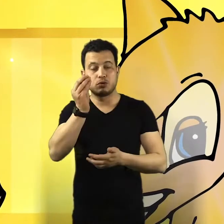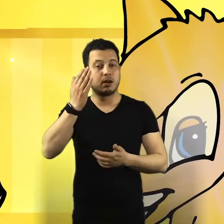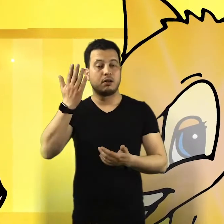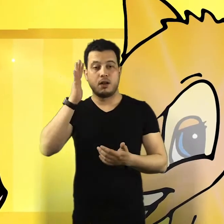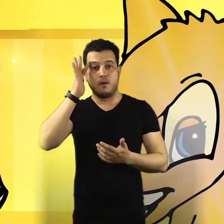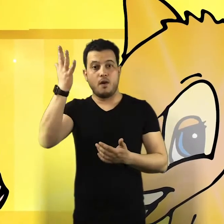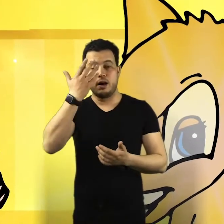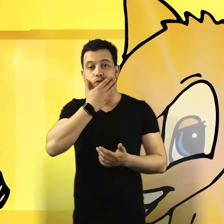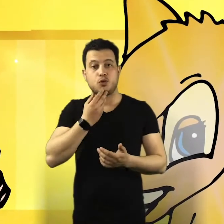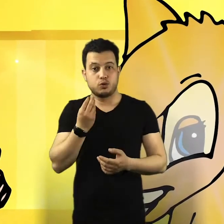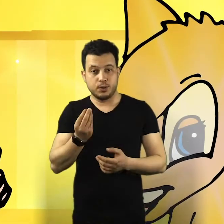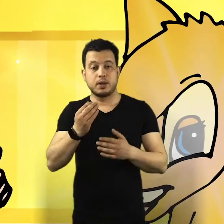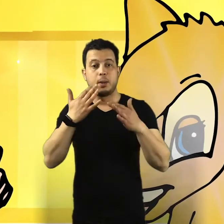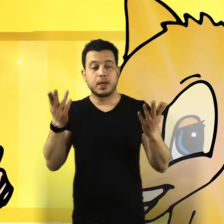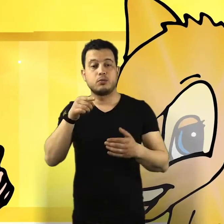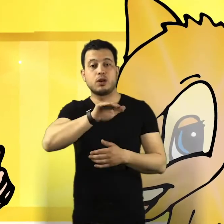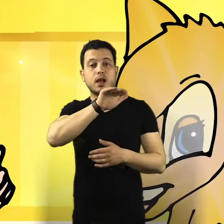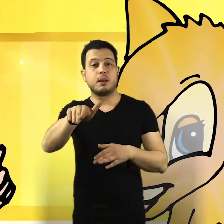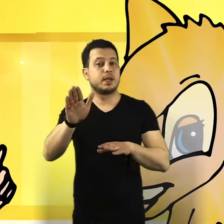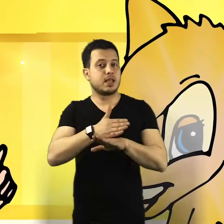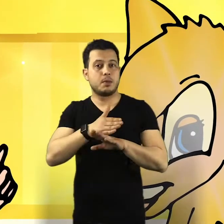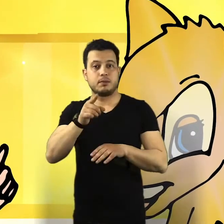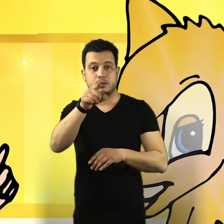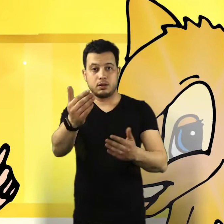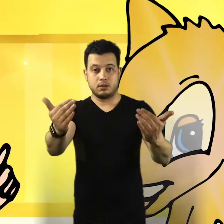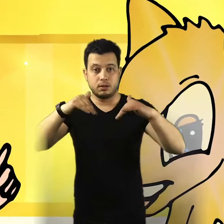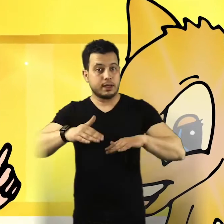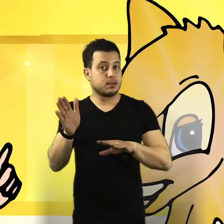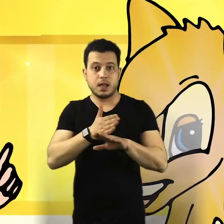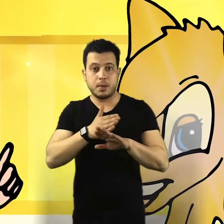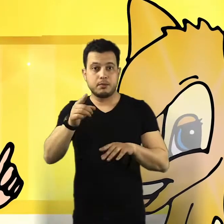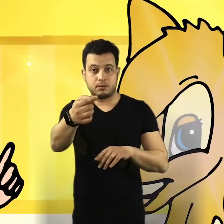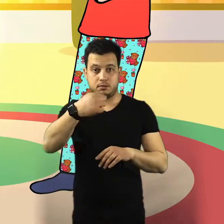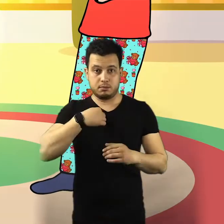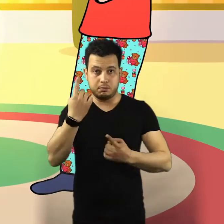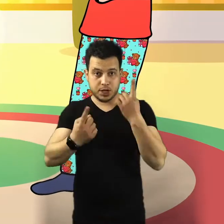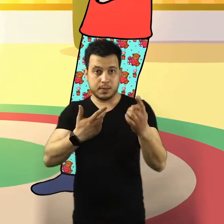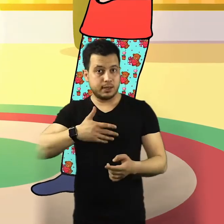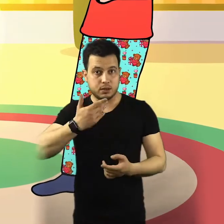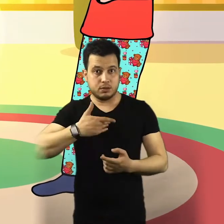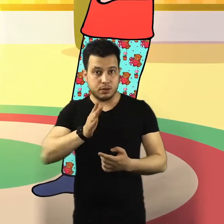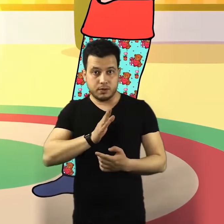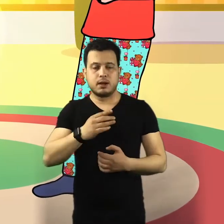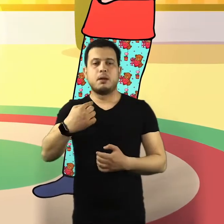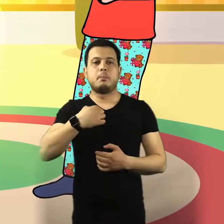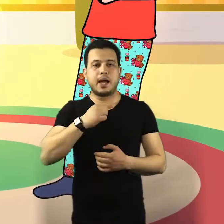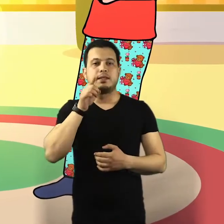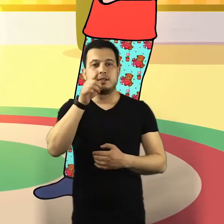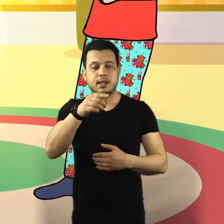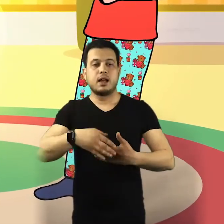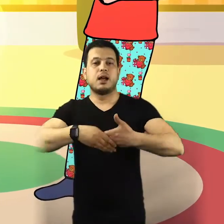Peki, peki neden buraya geldin? Bizden ne istiyorsun? Sizinle tanışmaya